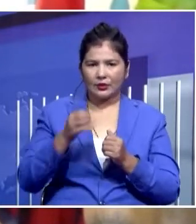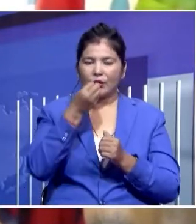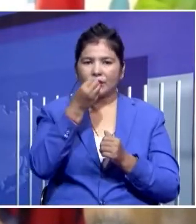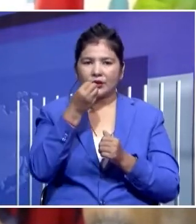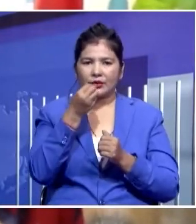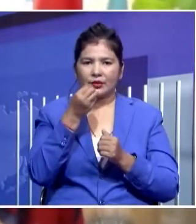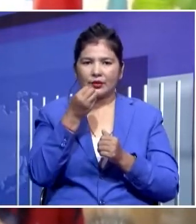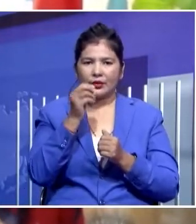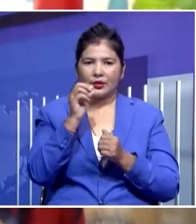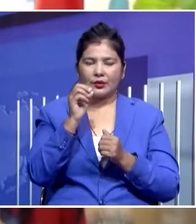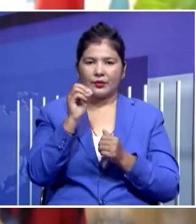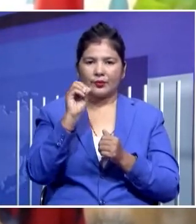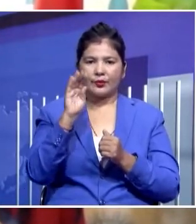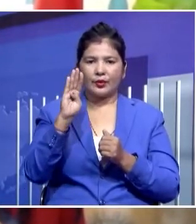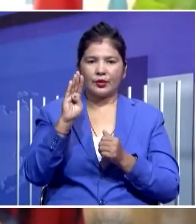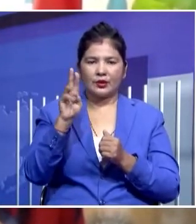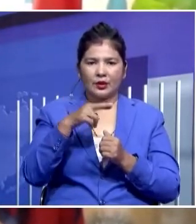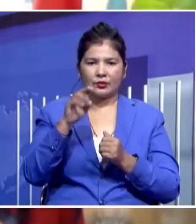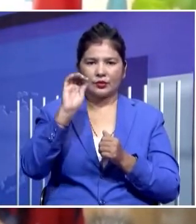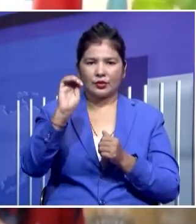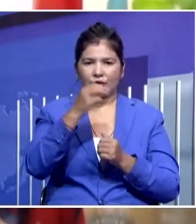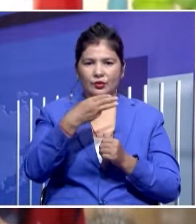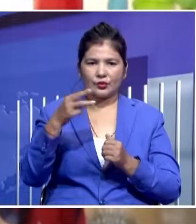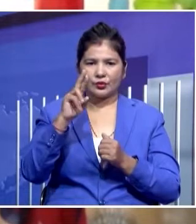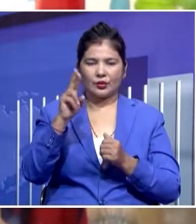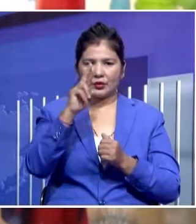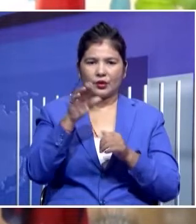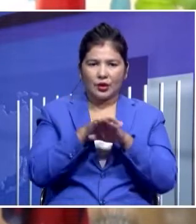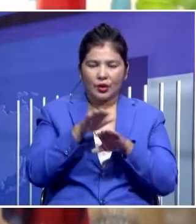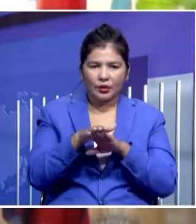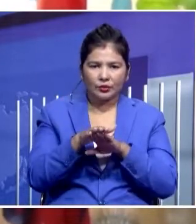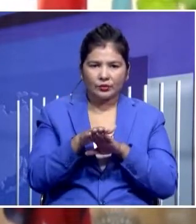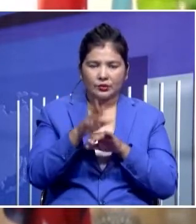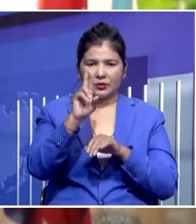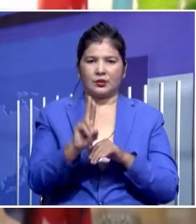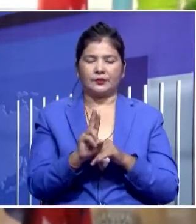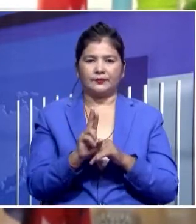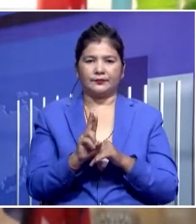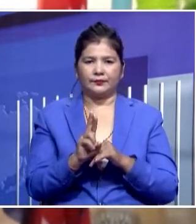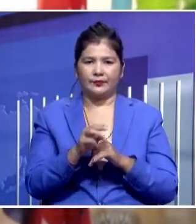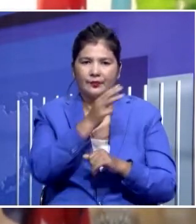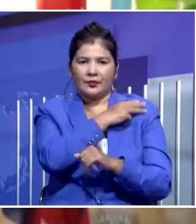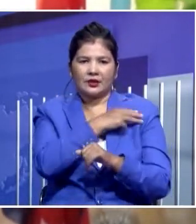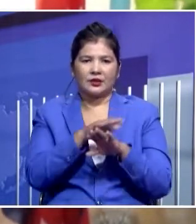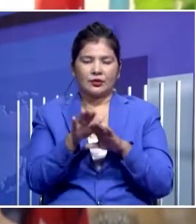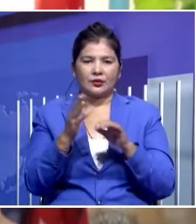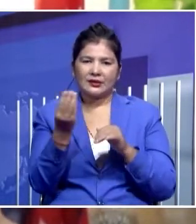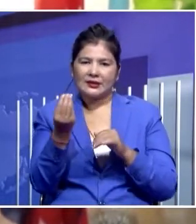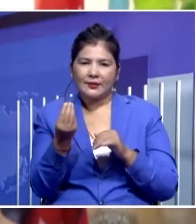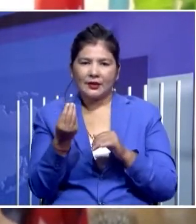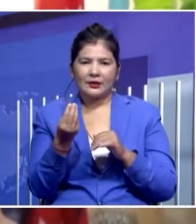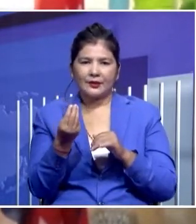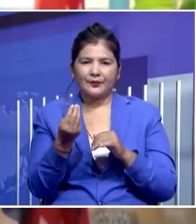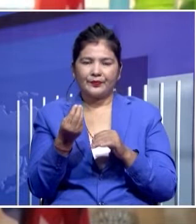गरिकन ब्राउन सुगरहरू इन्डियाको बोर्डर नजिकै भएको कारणले मान्छेहरू